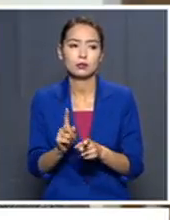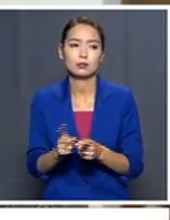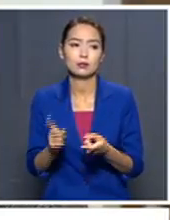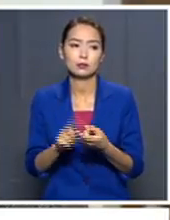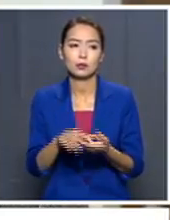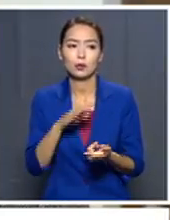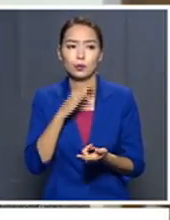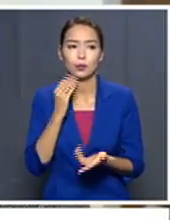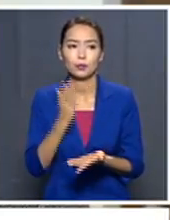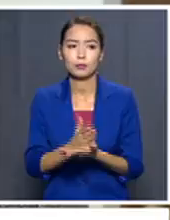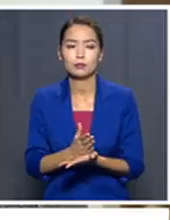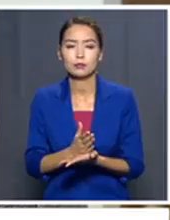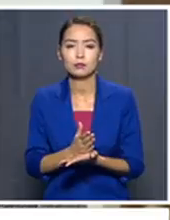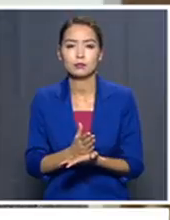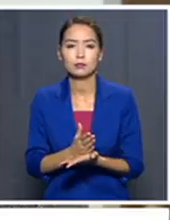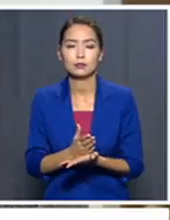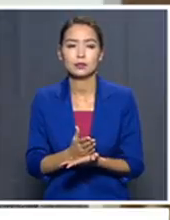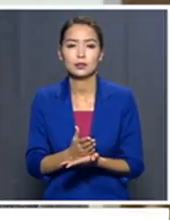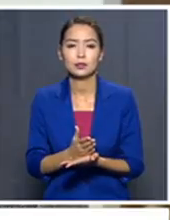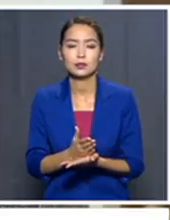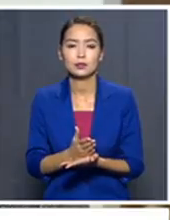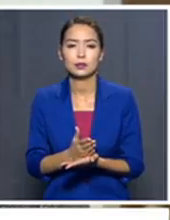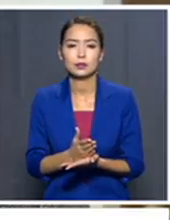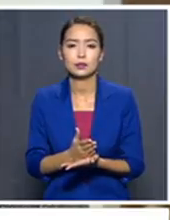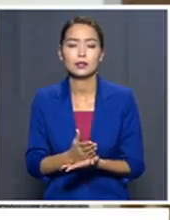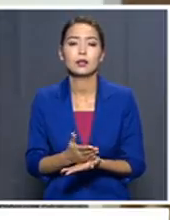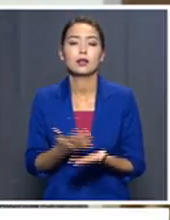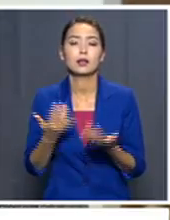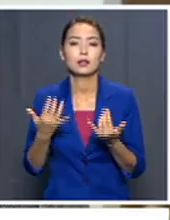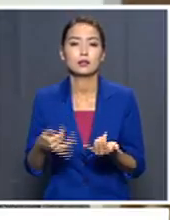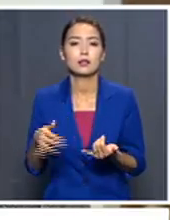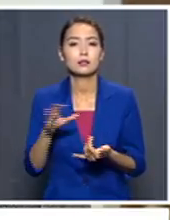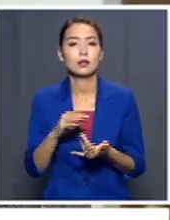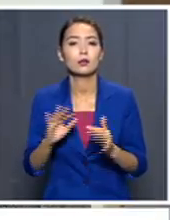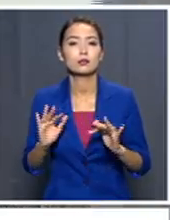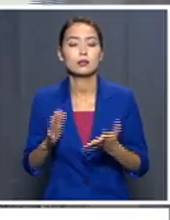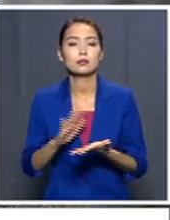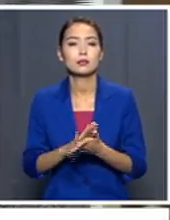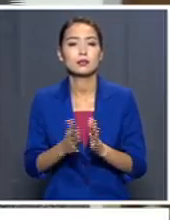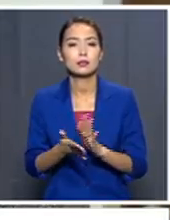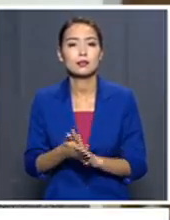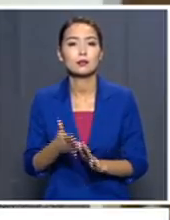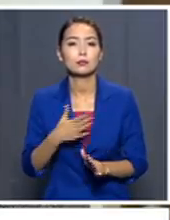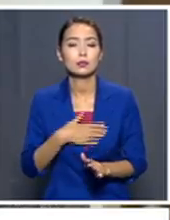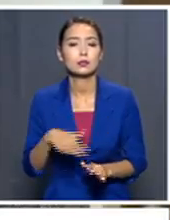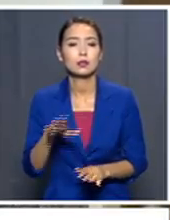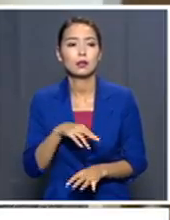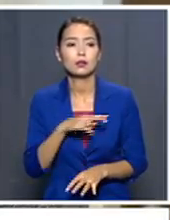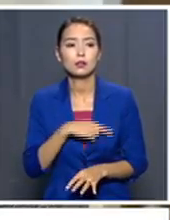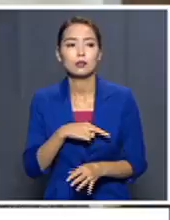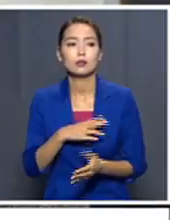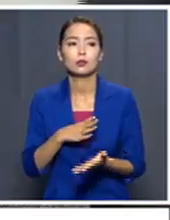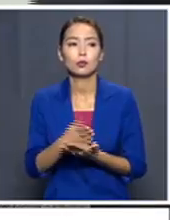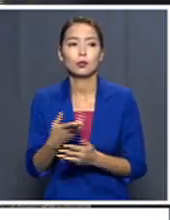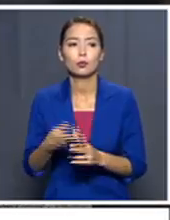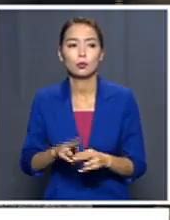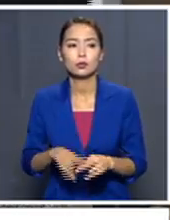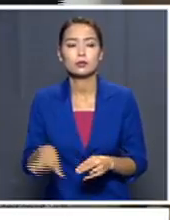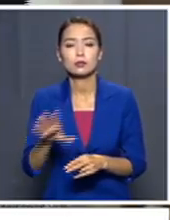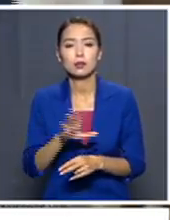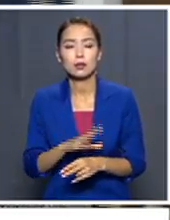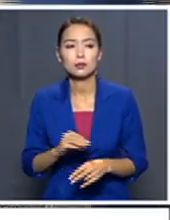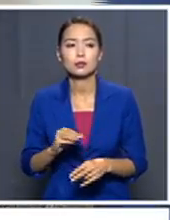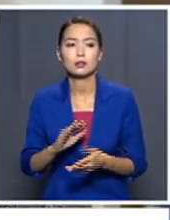шақырды. Сондықтан қазіргі жағдайда біздің көңіліміз осы ұлы